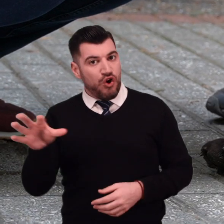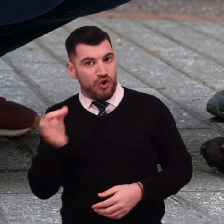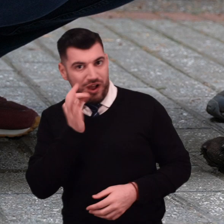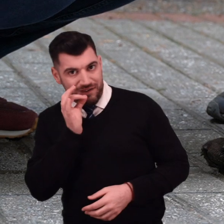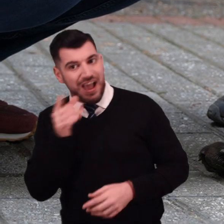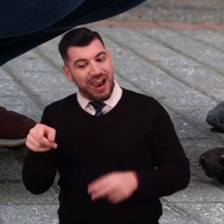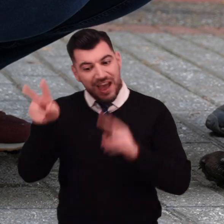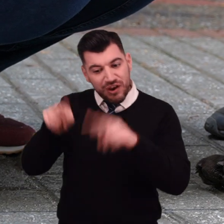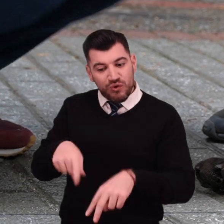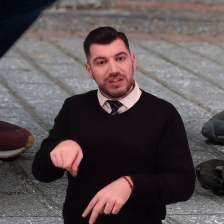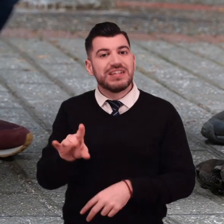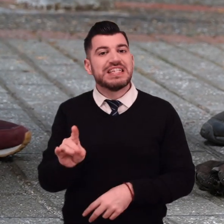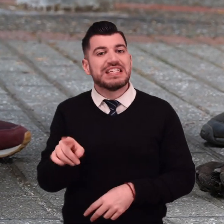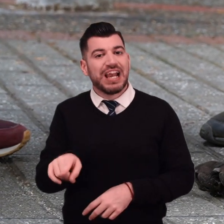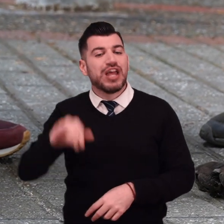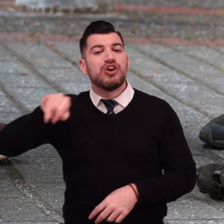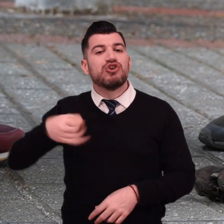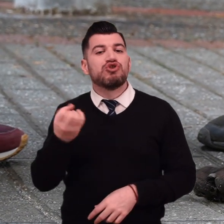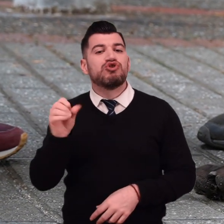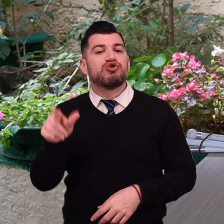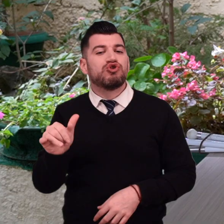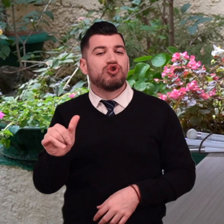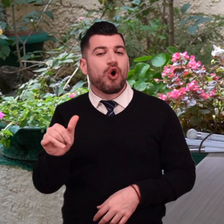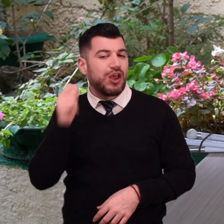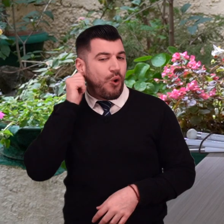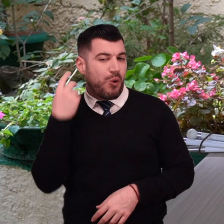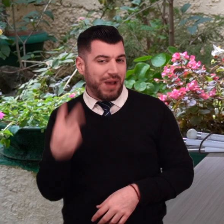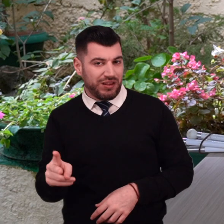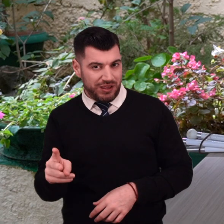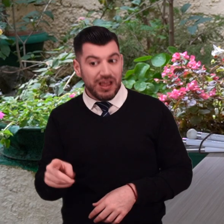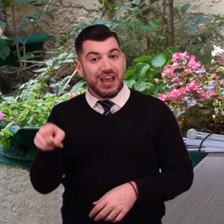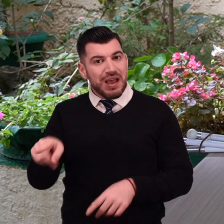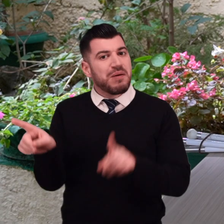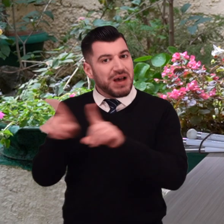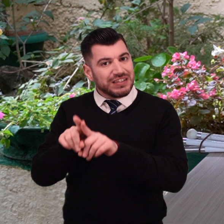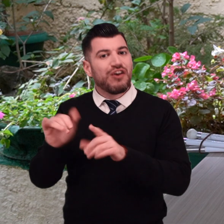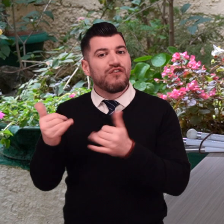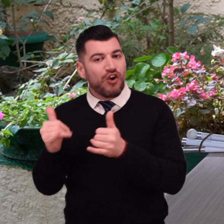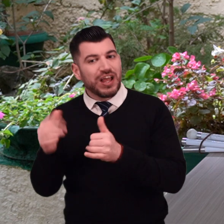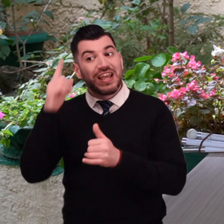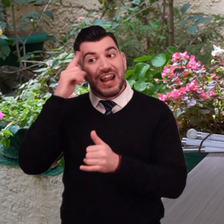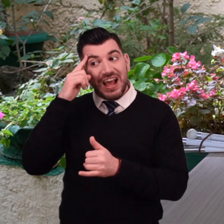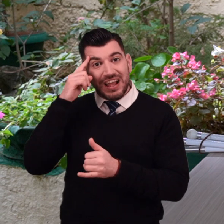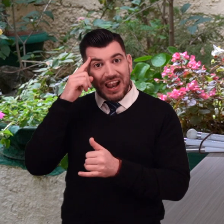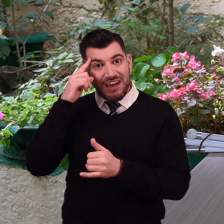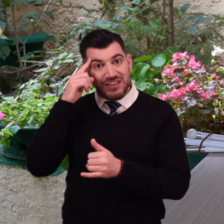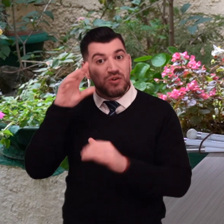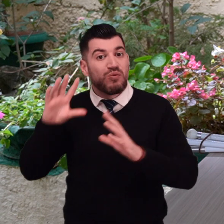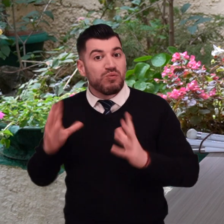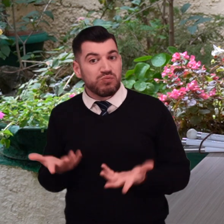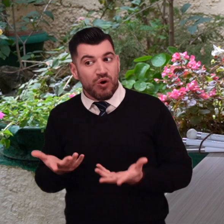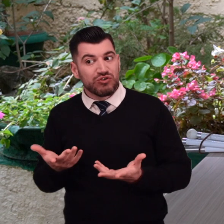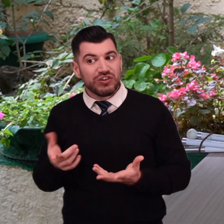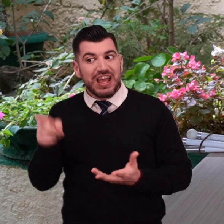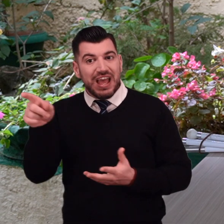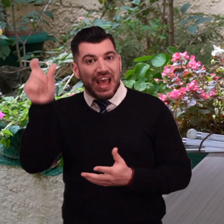μια βόλτα να δεις ότι είναι μια βόλτα με άλλα μάτια και αξίζει τον κόπο και να σε ψήσω, Αγγελική, να γίνεις ανάδοχη. Όλο εκπλήξεις μου είσαι. Τι εννοείς να